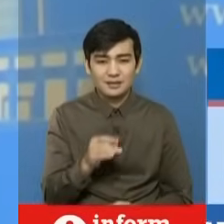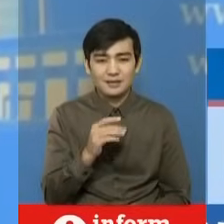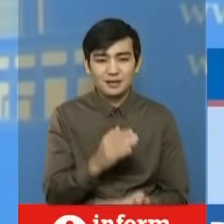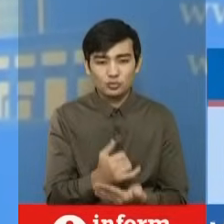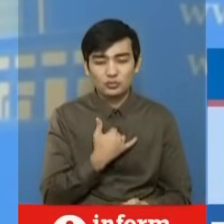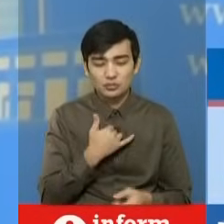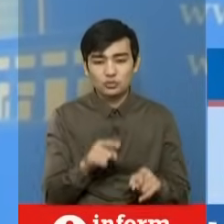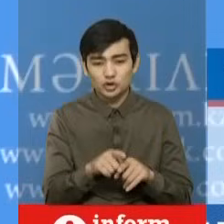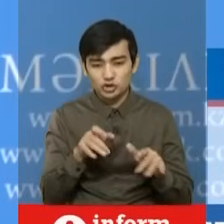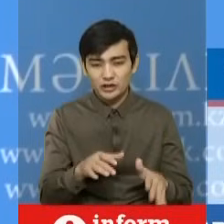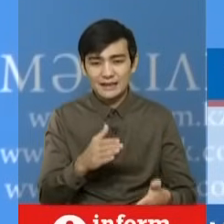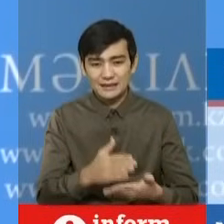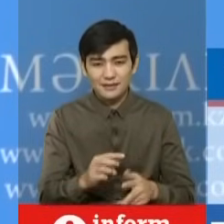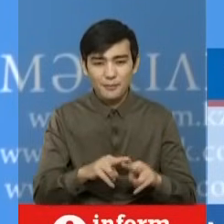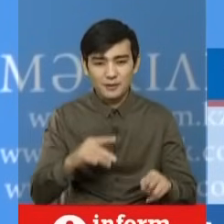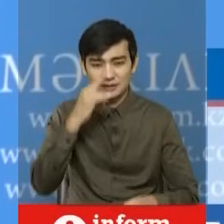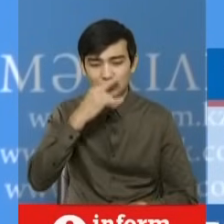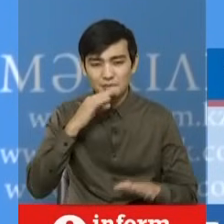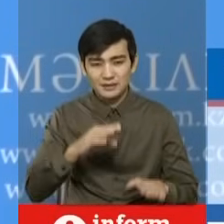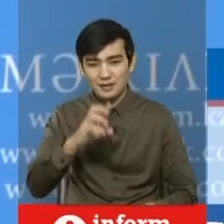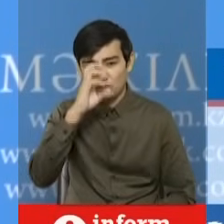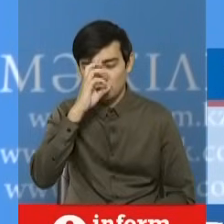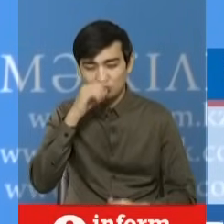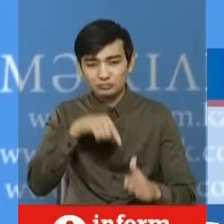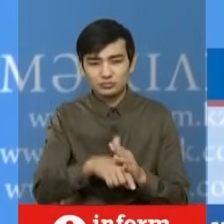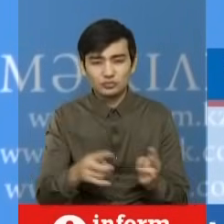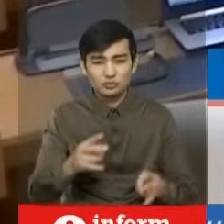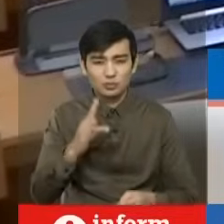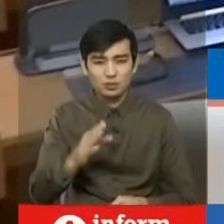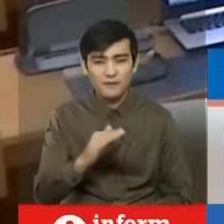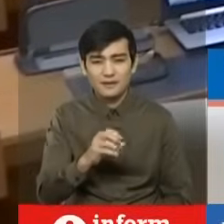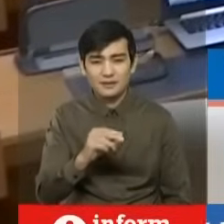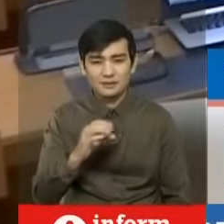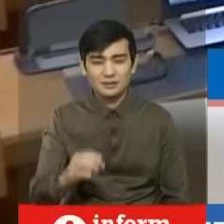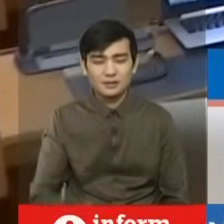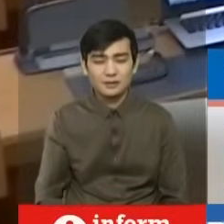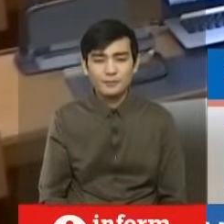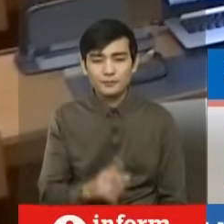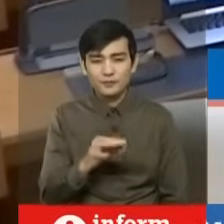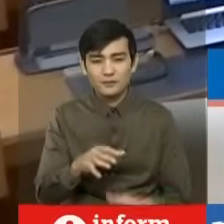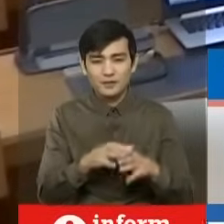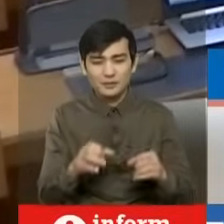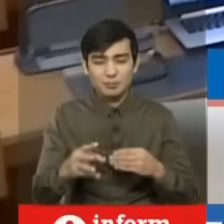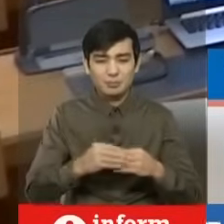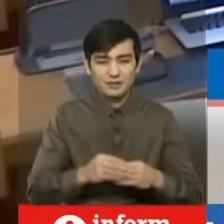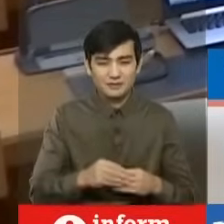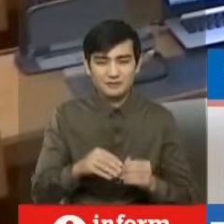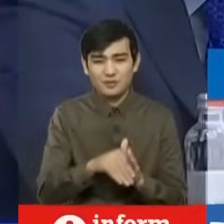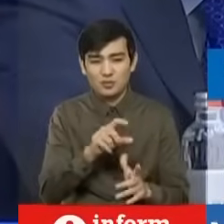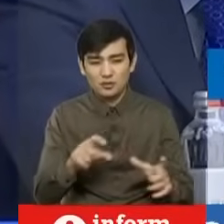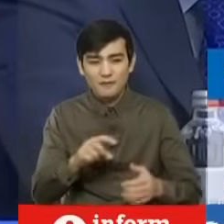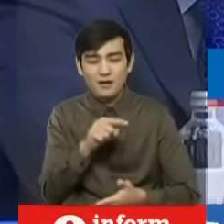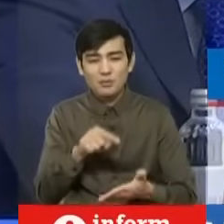у в Казахстане со стороны государства требуется финансирование пока чиновники вместе с депутатами В поисках решения